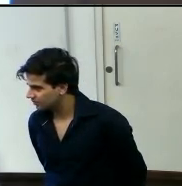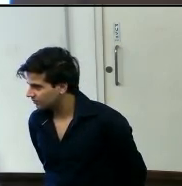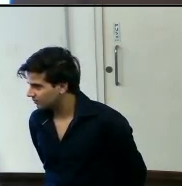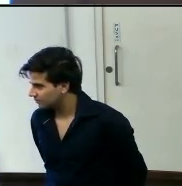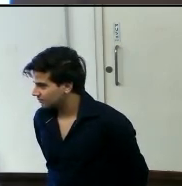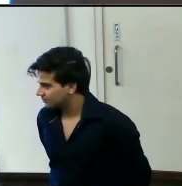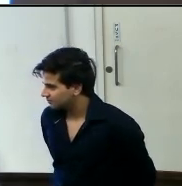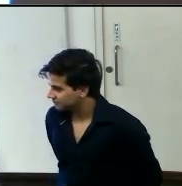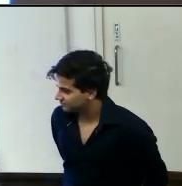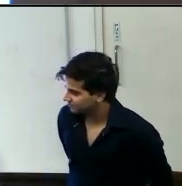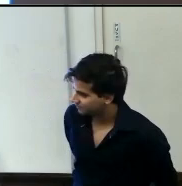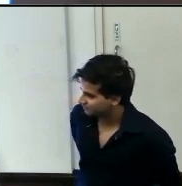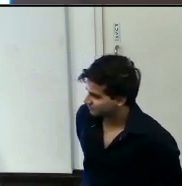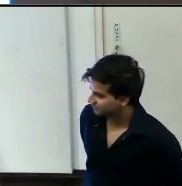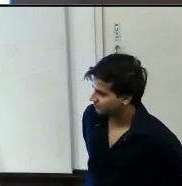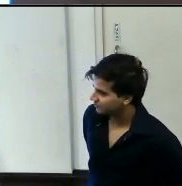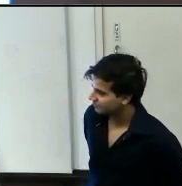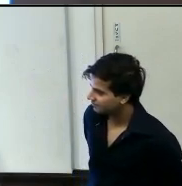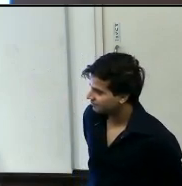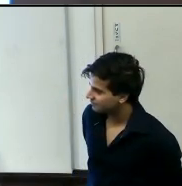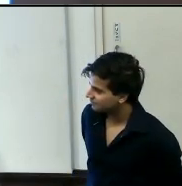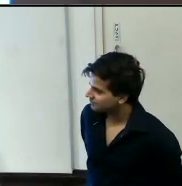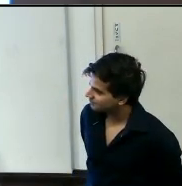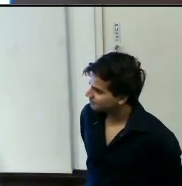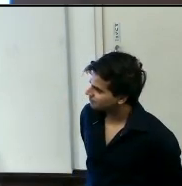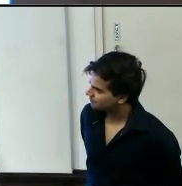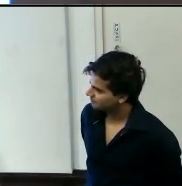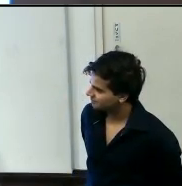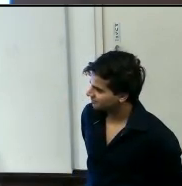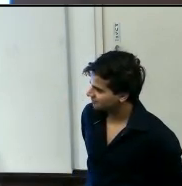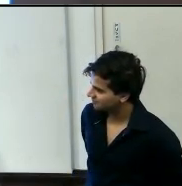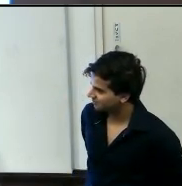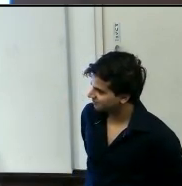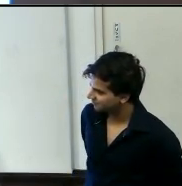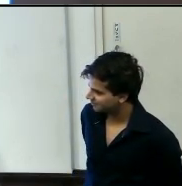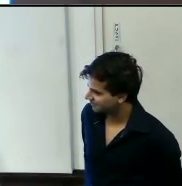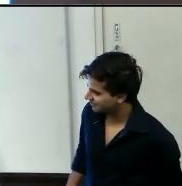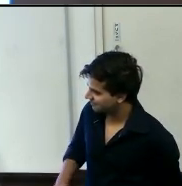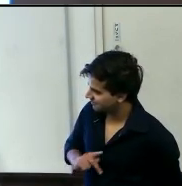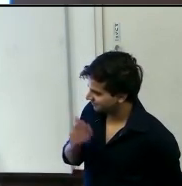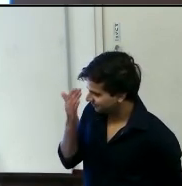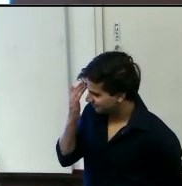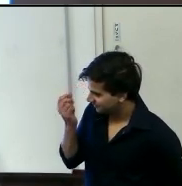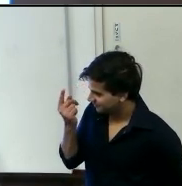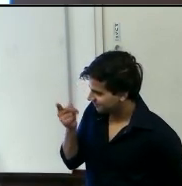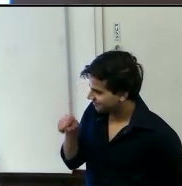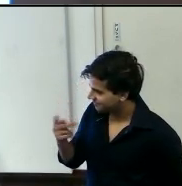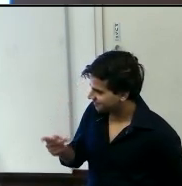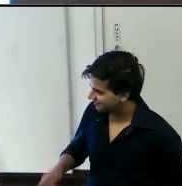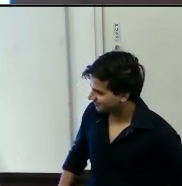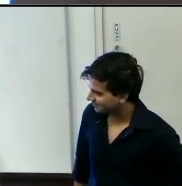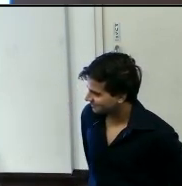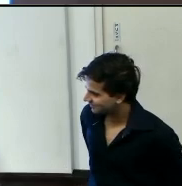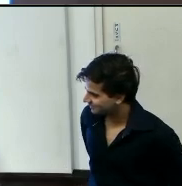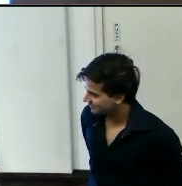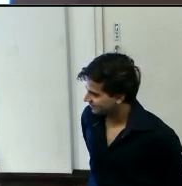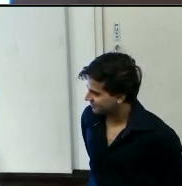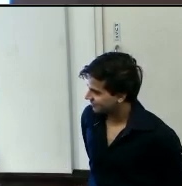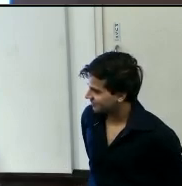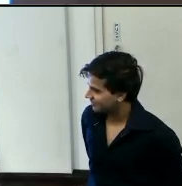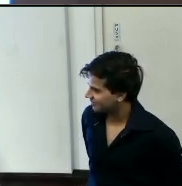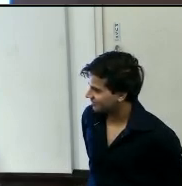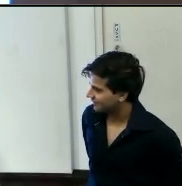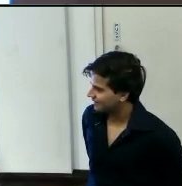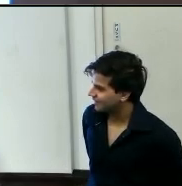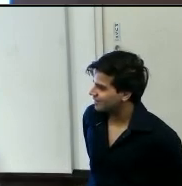ಅಲ್ಲ, ಅಂದರೆ ನಾನು ಒಬ್ಬ ಹುಡುಗಂಗೆ ಅಂದರೆ ಭಾಳ ವರ್ಷದಿಂದ ಟ್ರೈ ಮಾಡ್ತಿದ್ದೆ. ಸಣ್ಣ ನಳಿಕೆಯಿಂದ ಅದು ಆಚೆ ಬರ್ತಿರ್ಲಿಲ್ಲ,